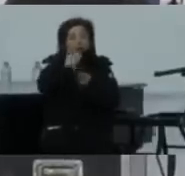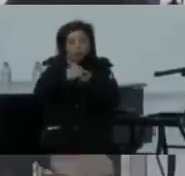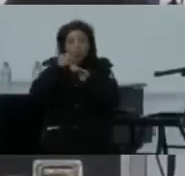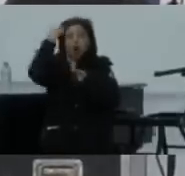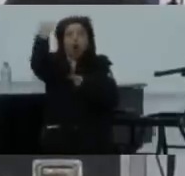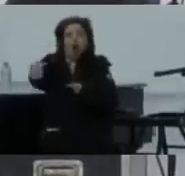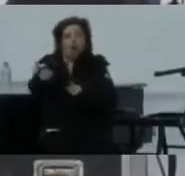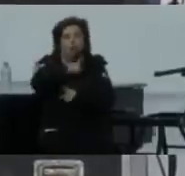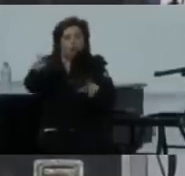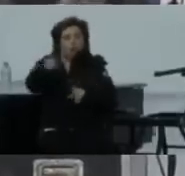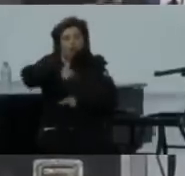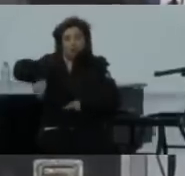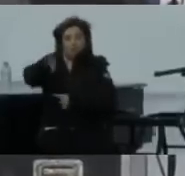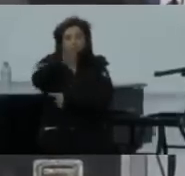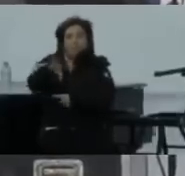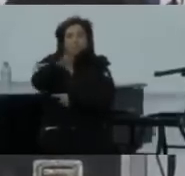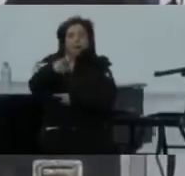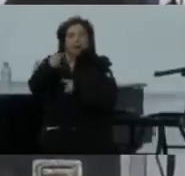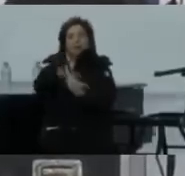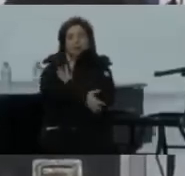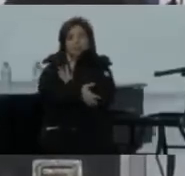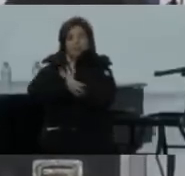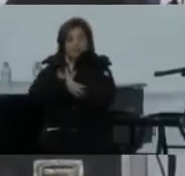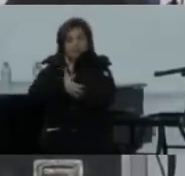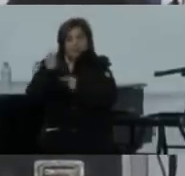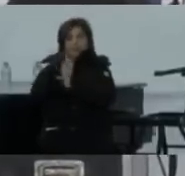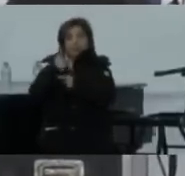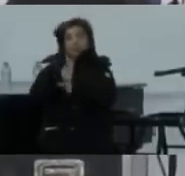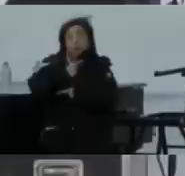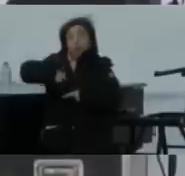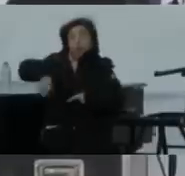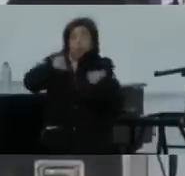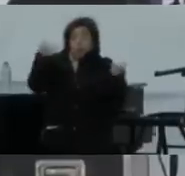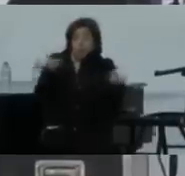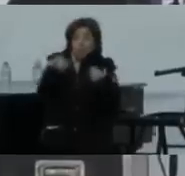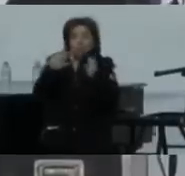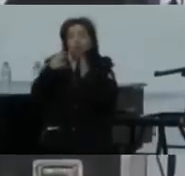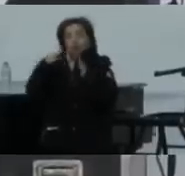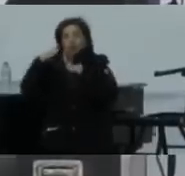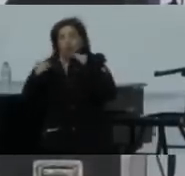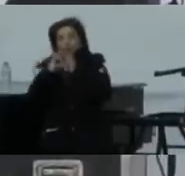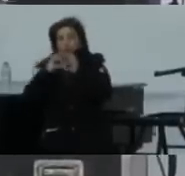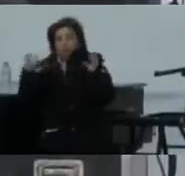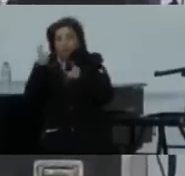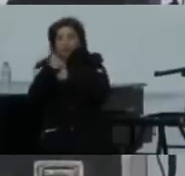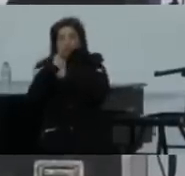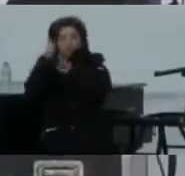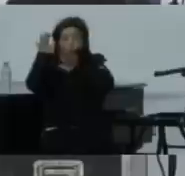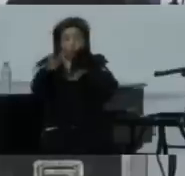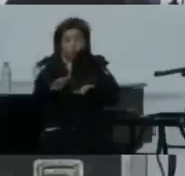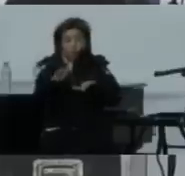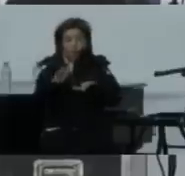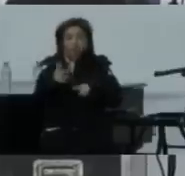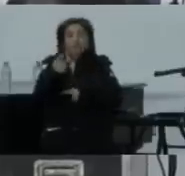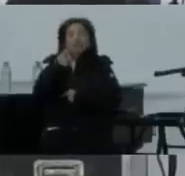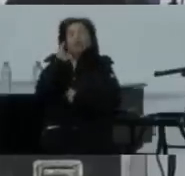paese in miseria, o tuteliamo la nostra piccola e media impresa e noi, quello che facciamo con i nostri soldi, con i soldi dei